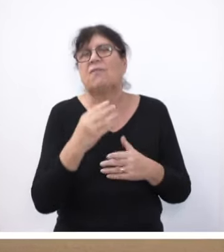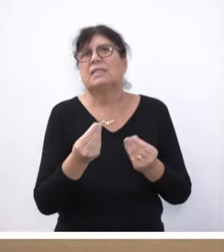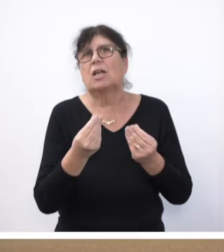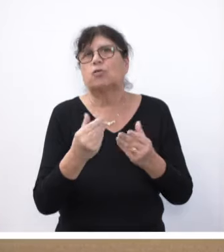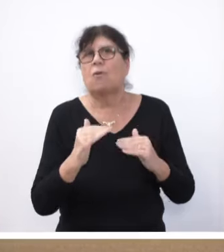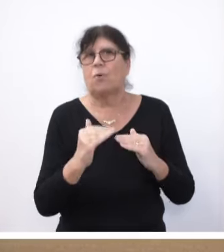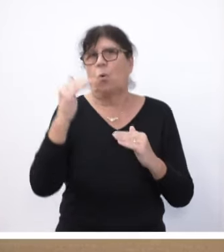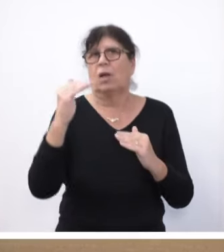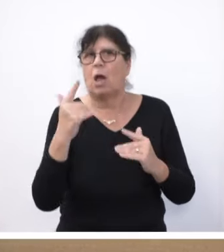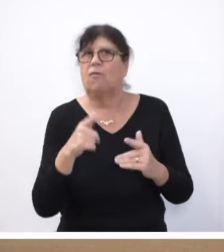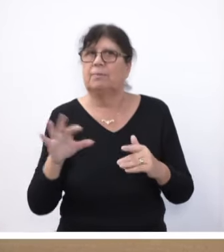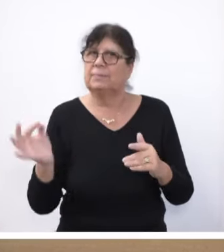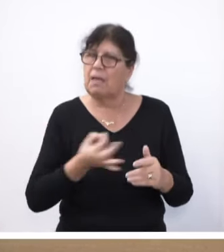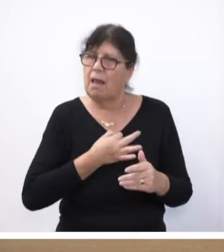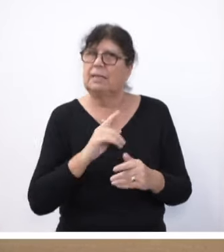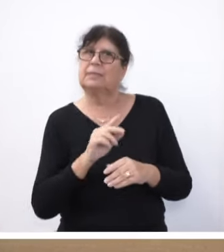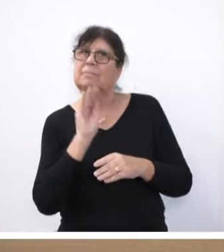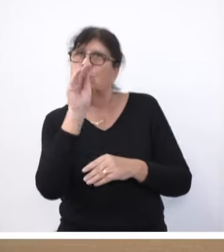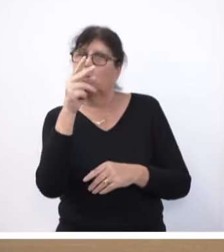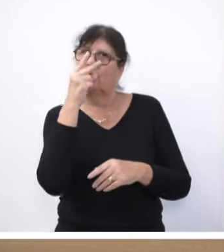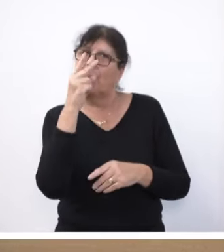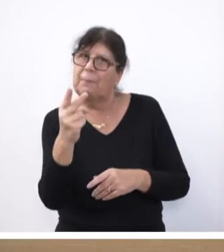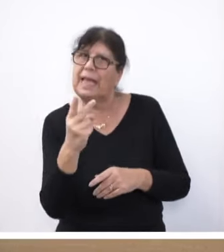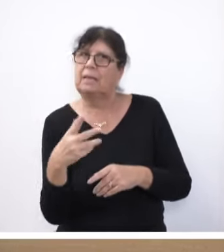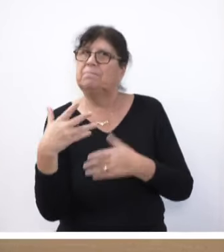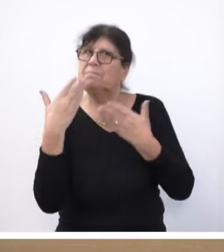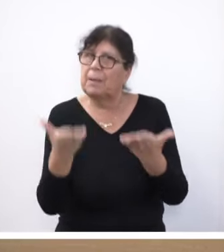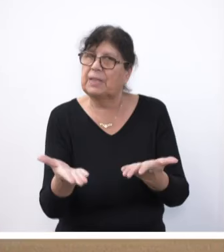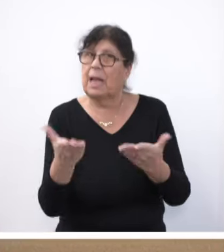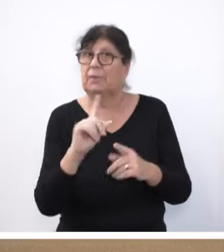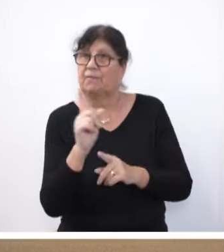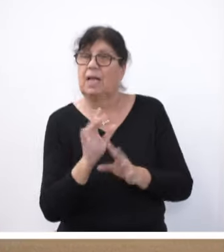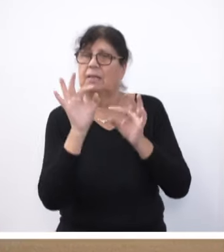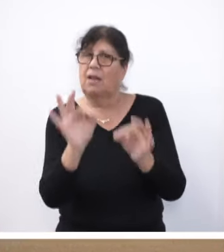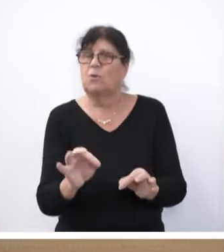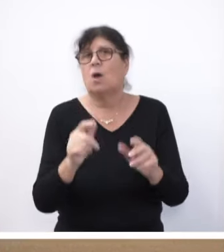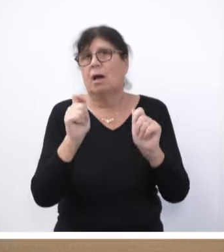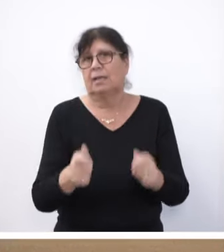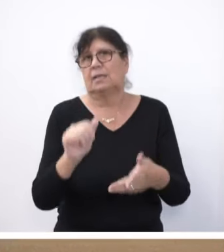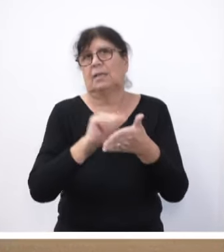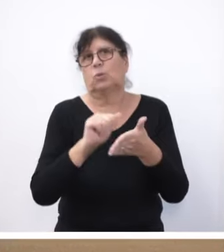Wasserstoffhochlauf im Saarland, Zukunft im Blick, eingebracht. Wer dafür ist, dass der Antrag Drucksache